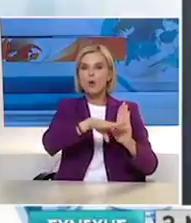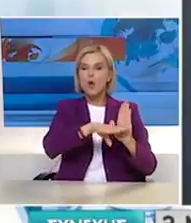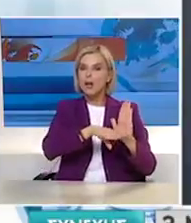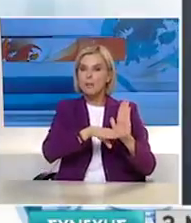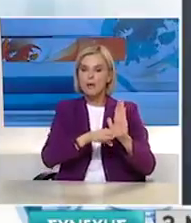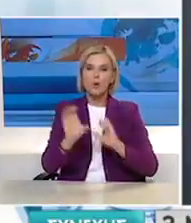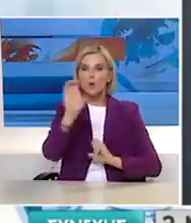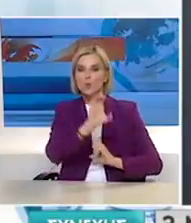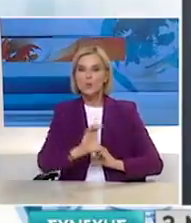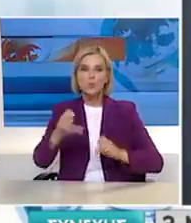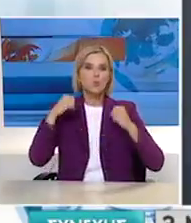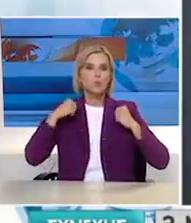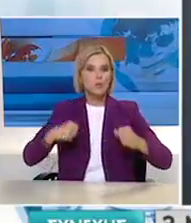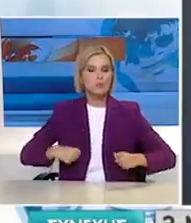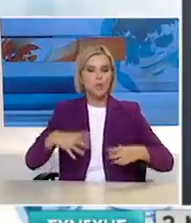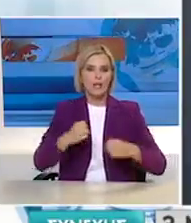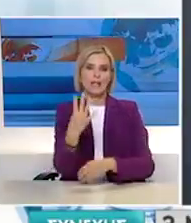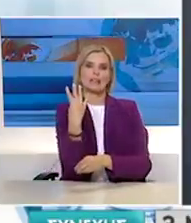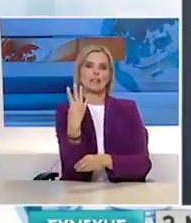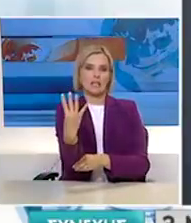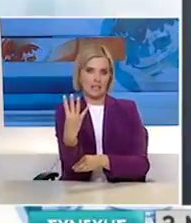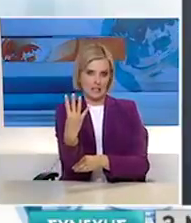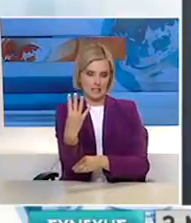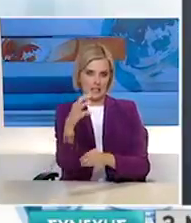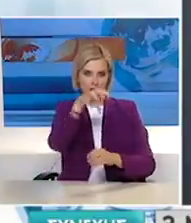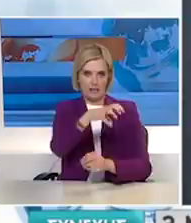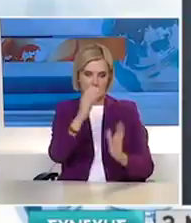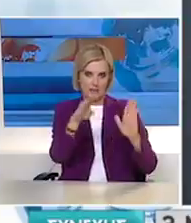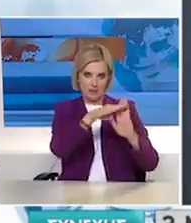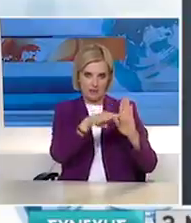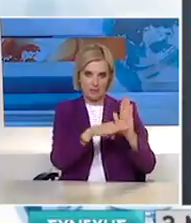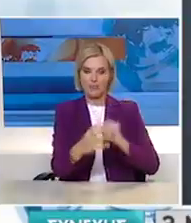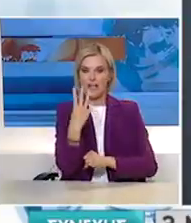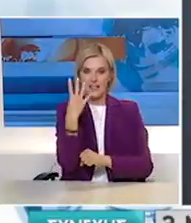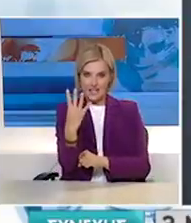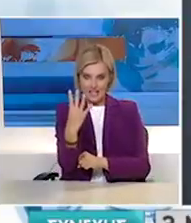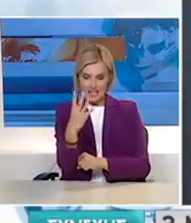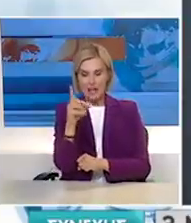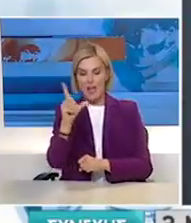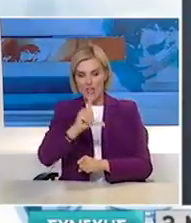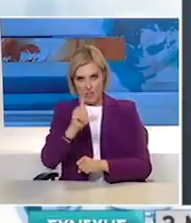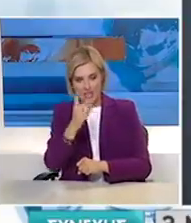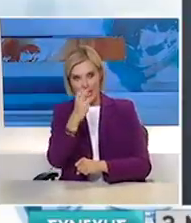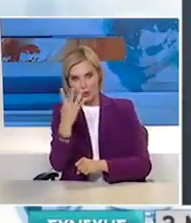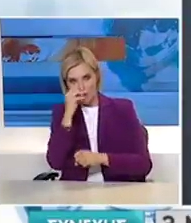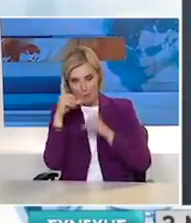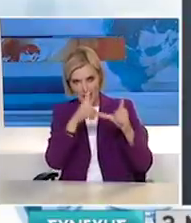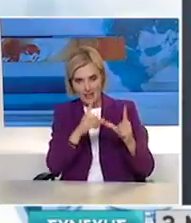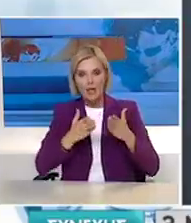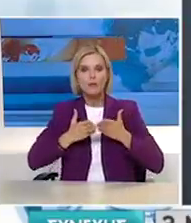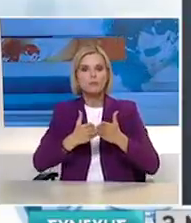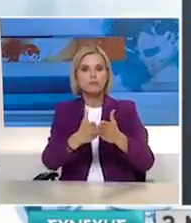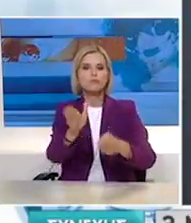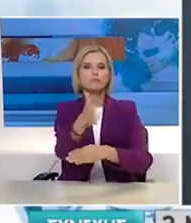κυβέρνηση, καταγράφει 4 σταθμούς. Τη Δευτέρα 25 Μαΐου ξεκινά το γιότινγκ. Την 1η Ιουνίου ανοίγουν τα